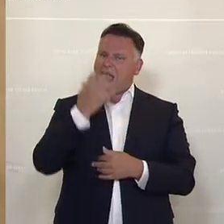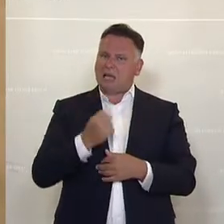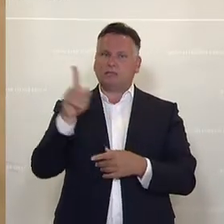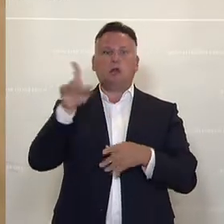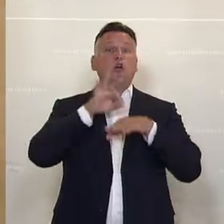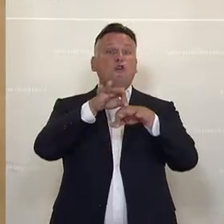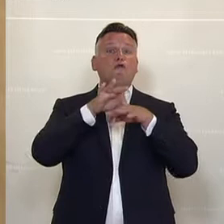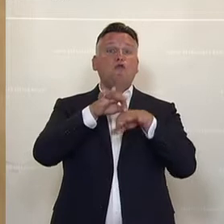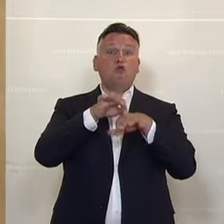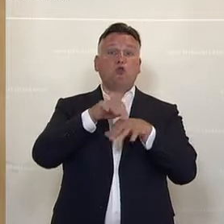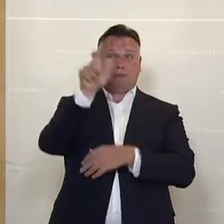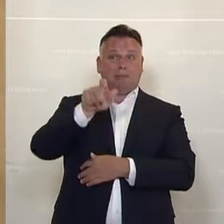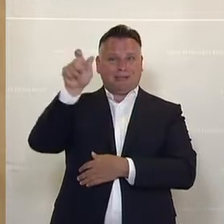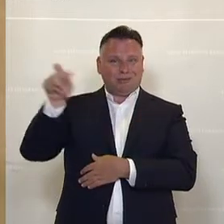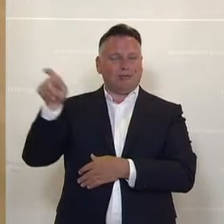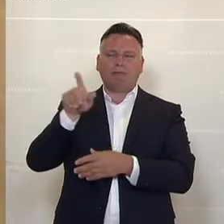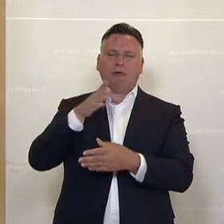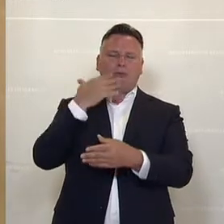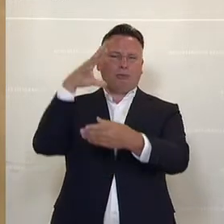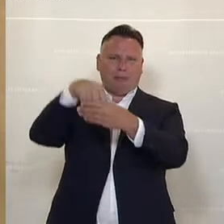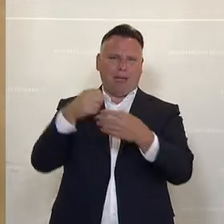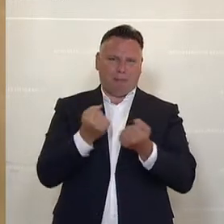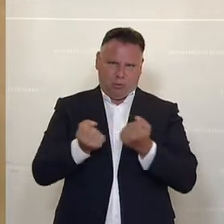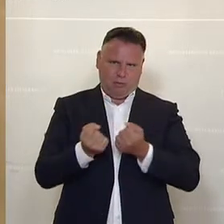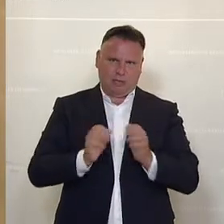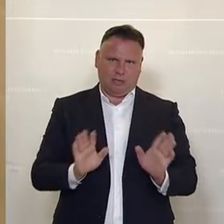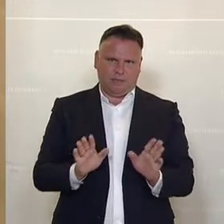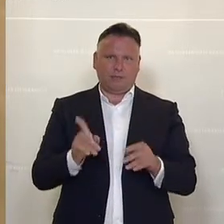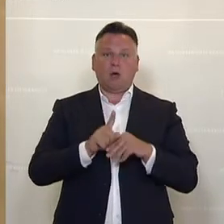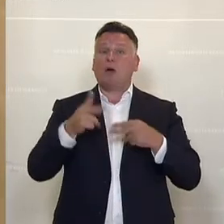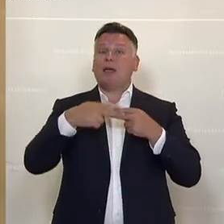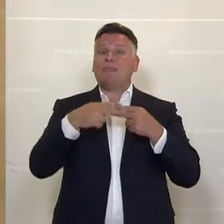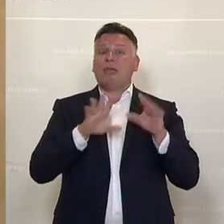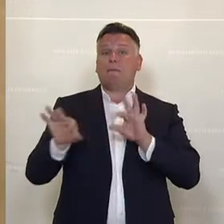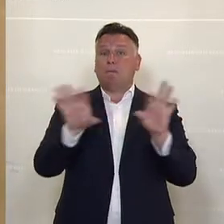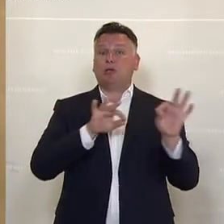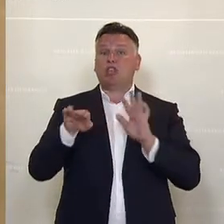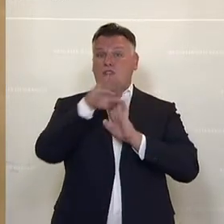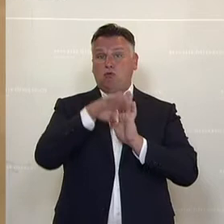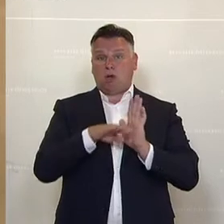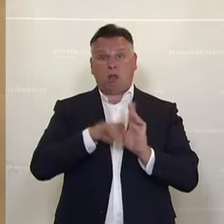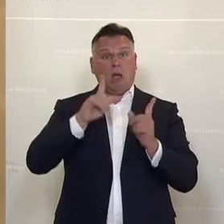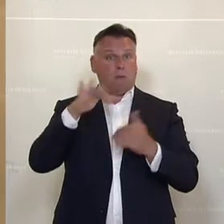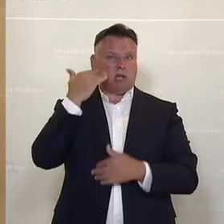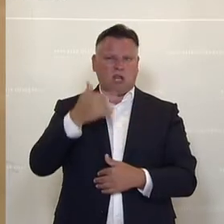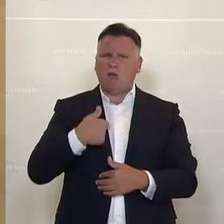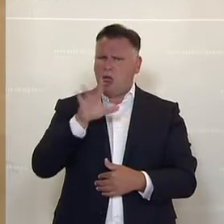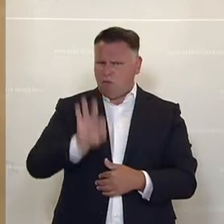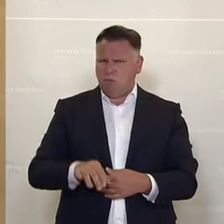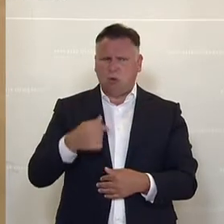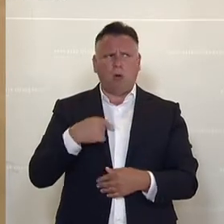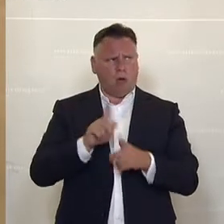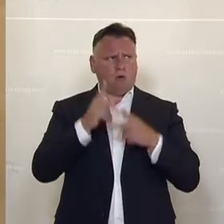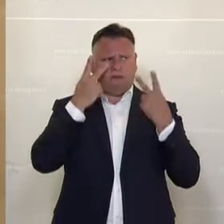Führungspositionen zu entpolitisieren. Es gibt eine Verschärfung der Nebenbeschäftigungsregelungen. Das war uns als Freiheitliche Partei besonders